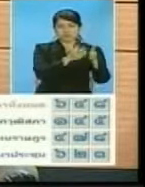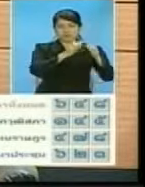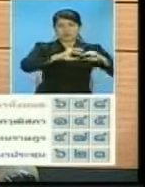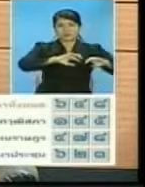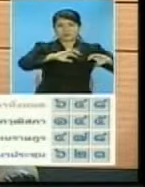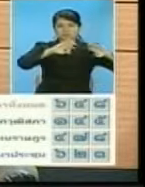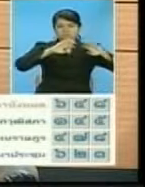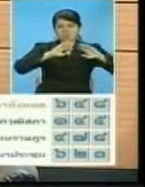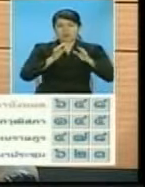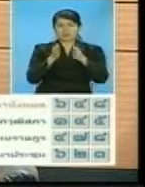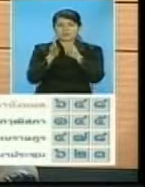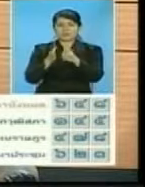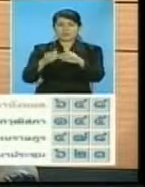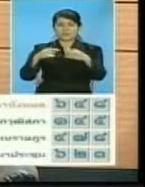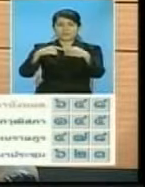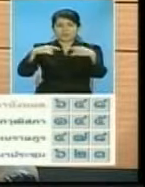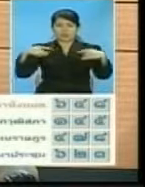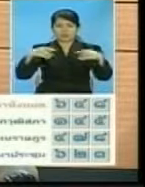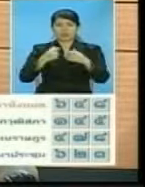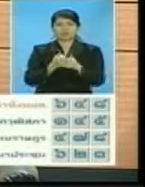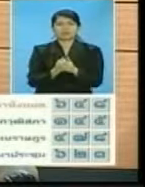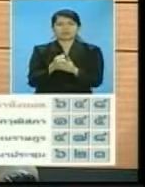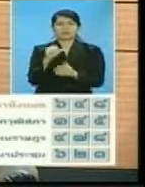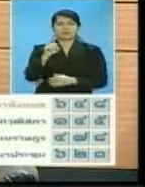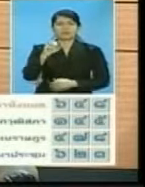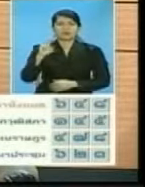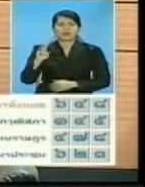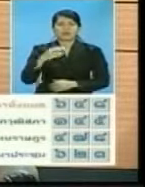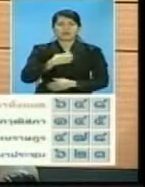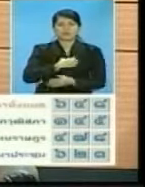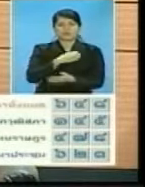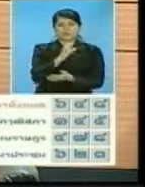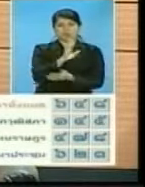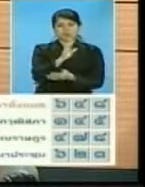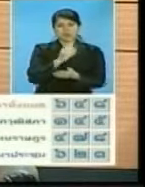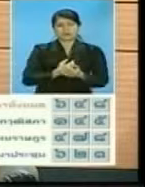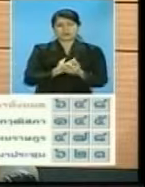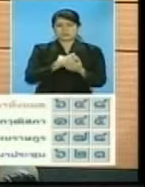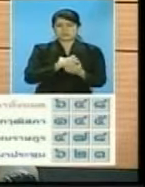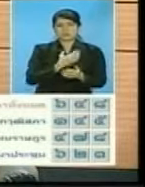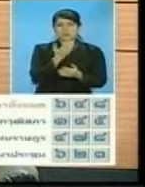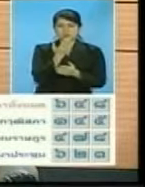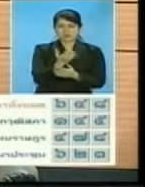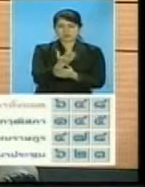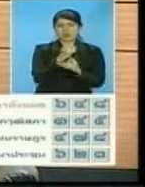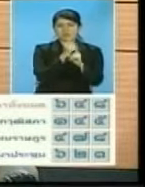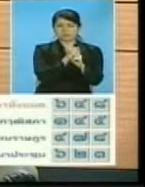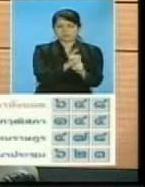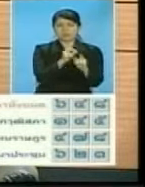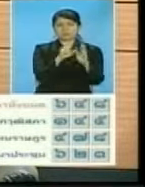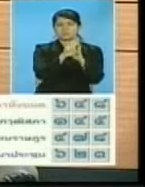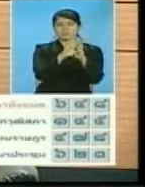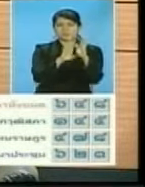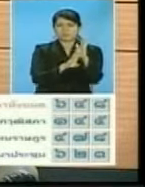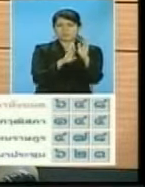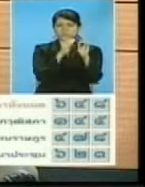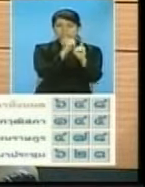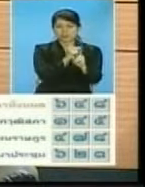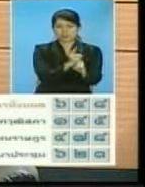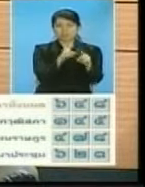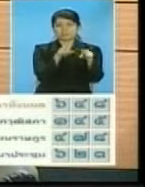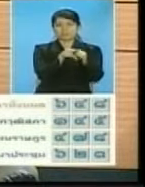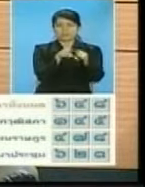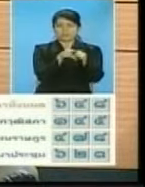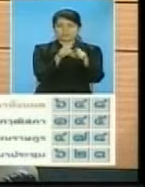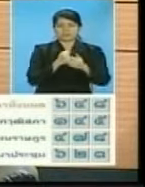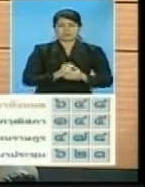าลฝ่ายค้านหรือสว.ขอให้ท่านได้ปฏิบัติอย่างเคร่งครัดเชื่อมั่นว่า